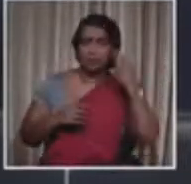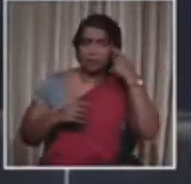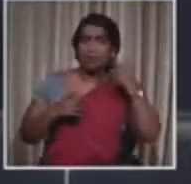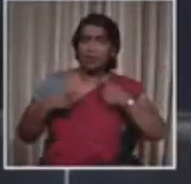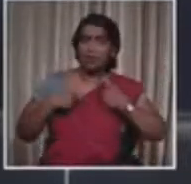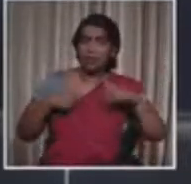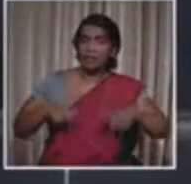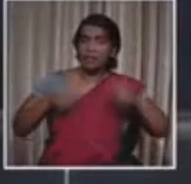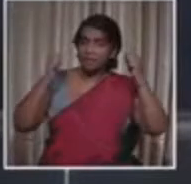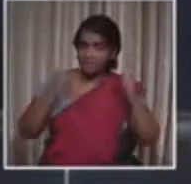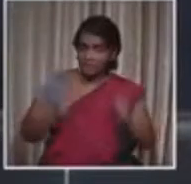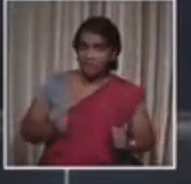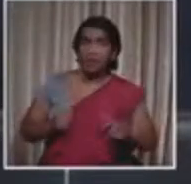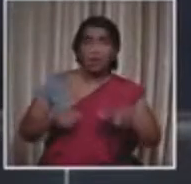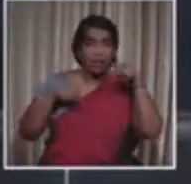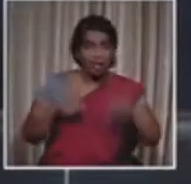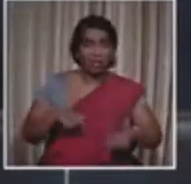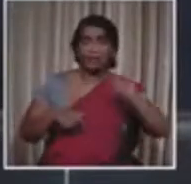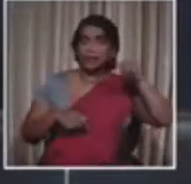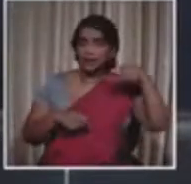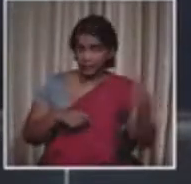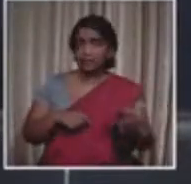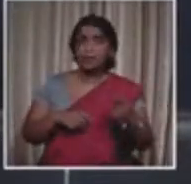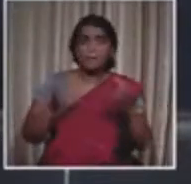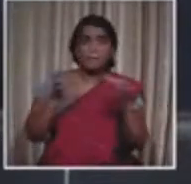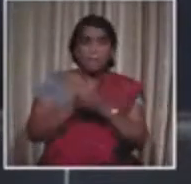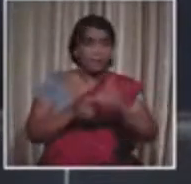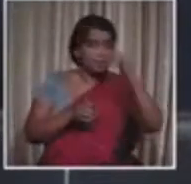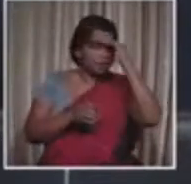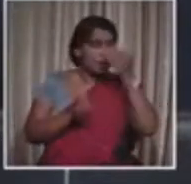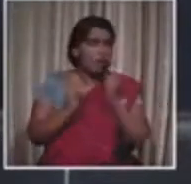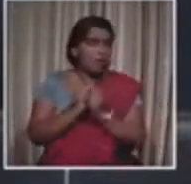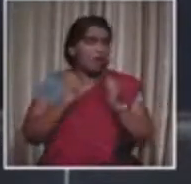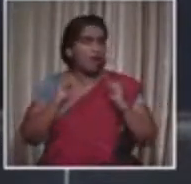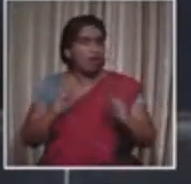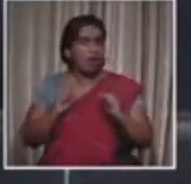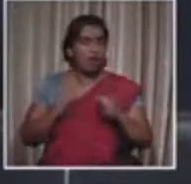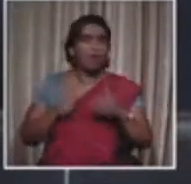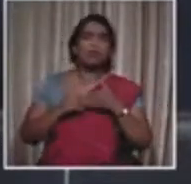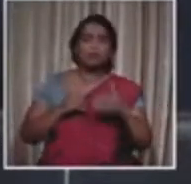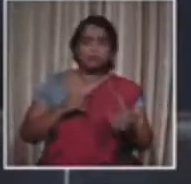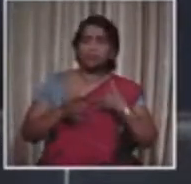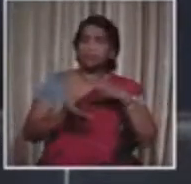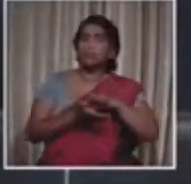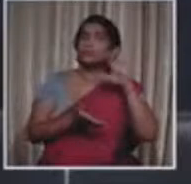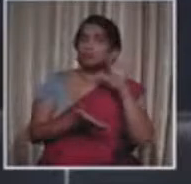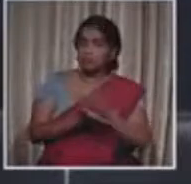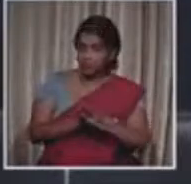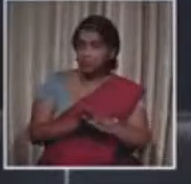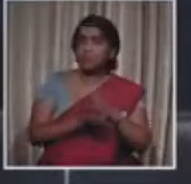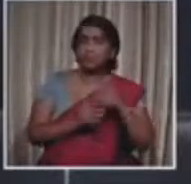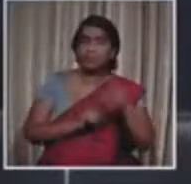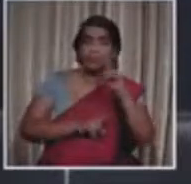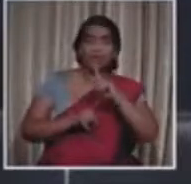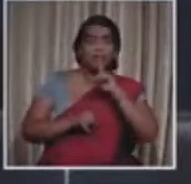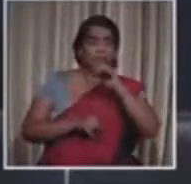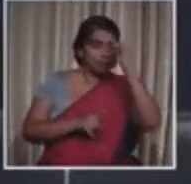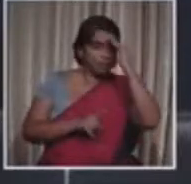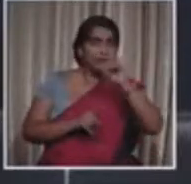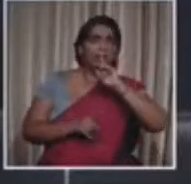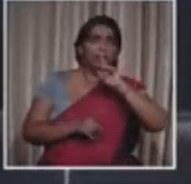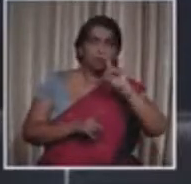ඔක්කොම වාඩි වෙලා අදයි හෙටයි පක්ෂනායකින් මේ මොකද්ද කරන්න කියලා තීරණයක් අරගෙන කතානායකතුමාට